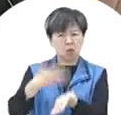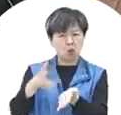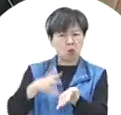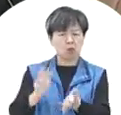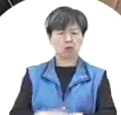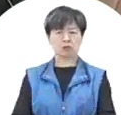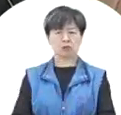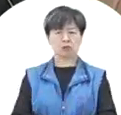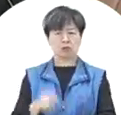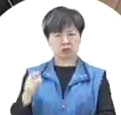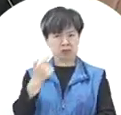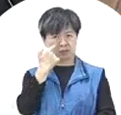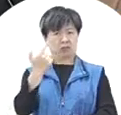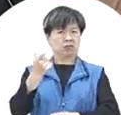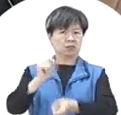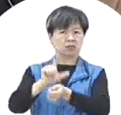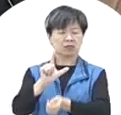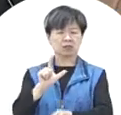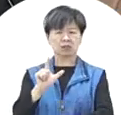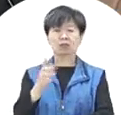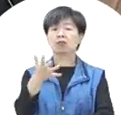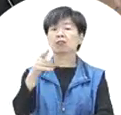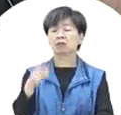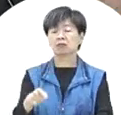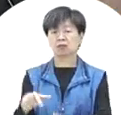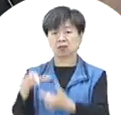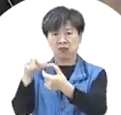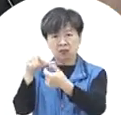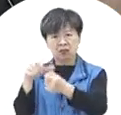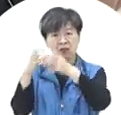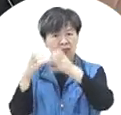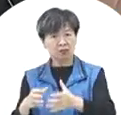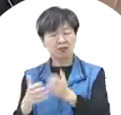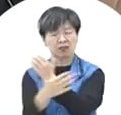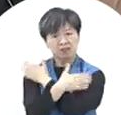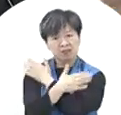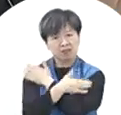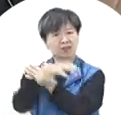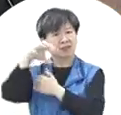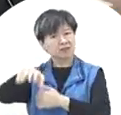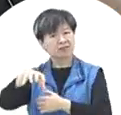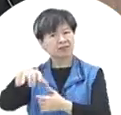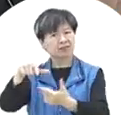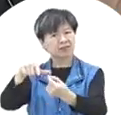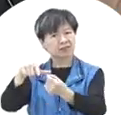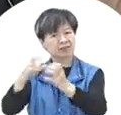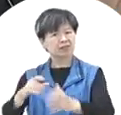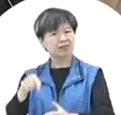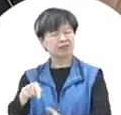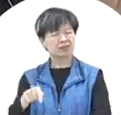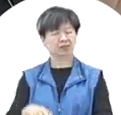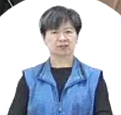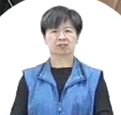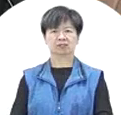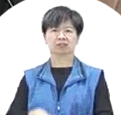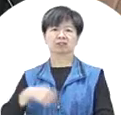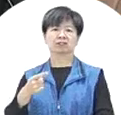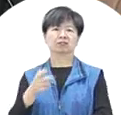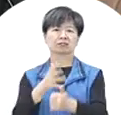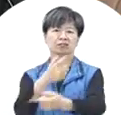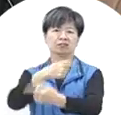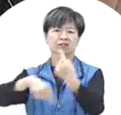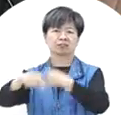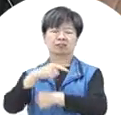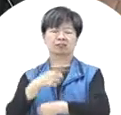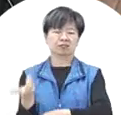件最夸张，因为它是发生在我们的公托里面，公共托育， 我接下来要问到的就是这个转托的机制。你